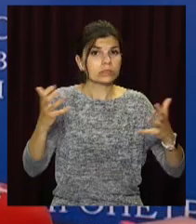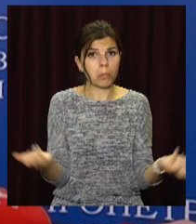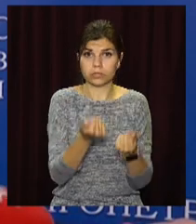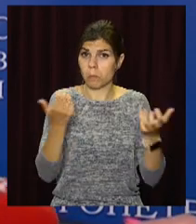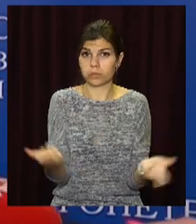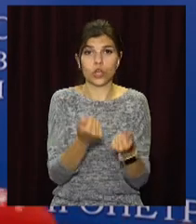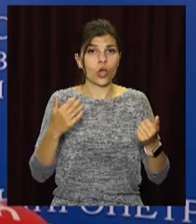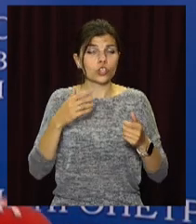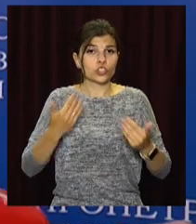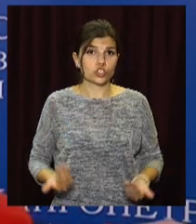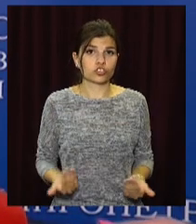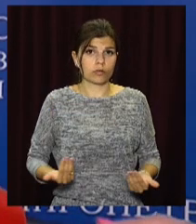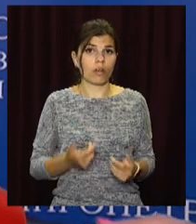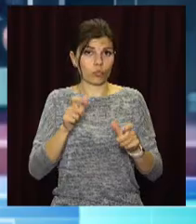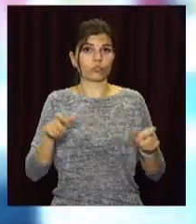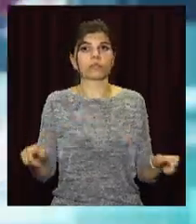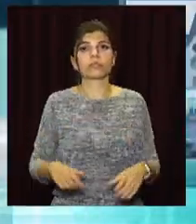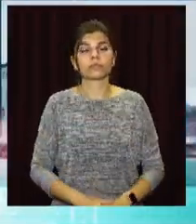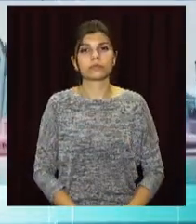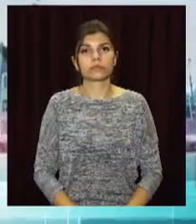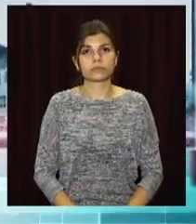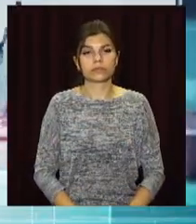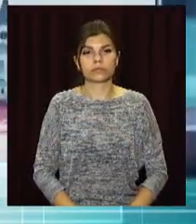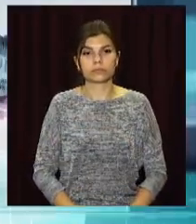рятують життя наших захисників.